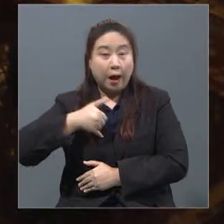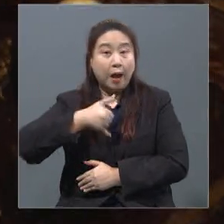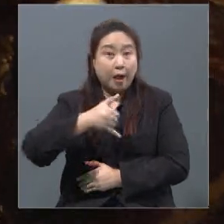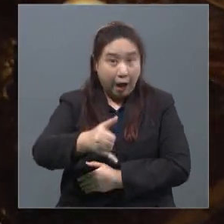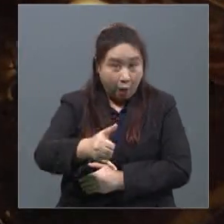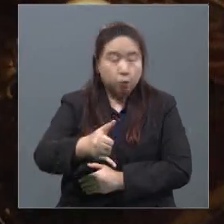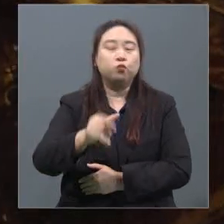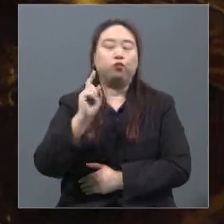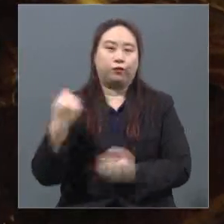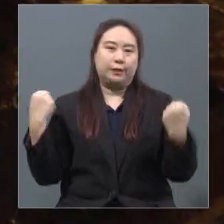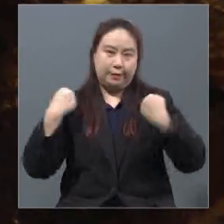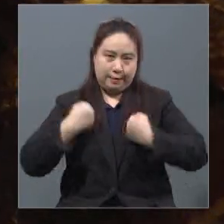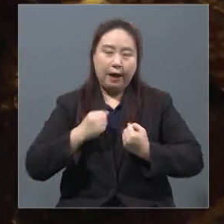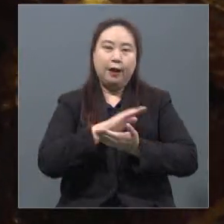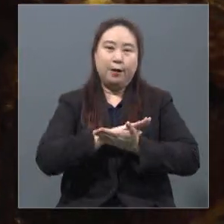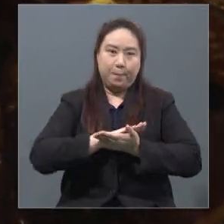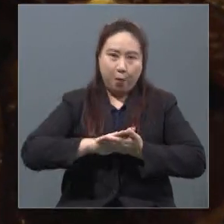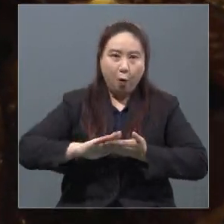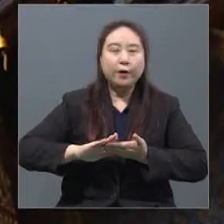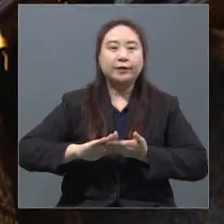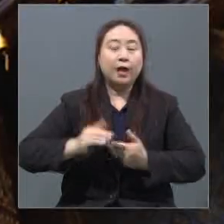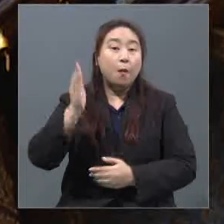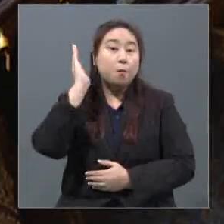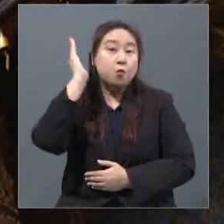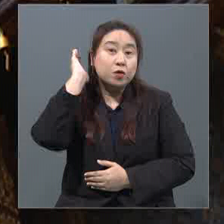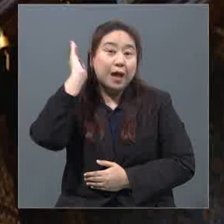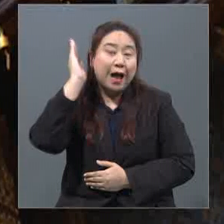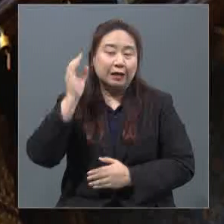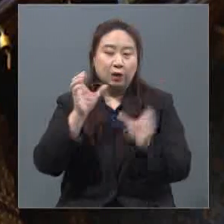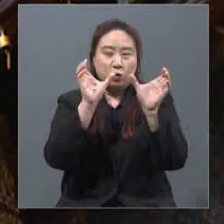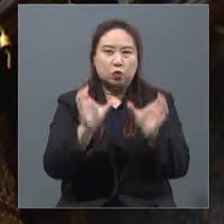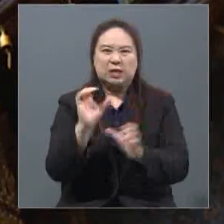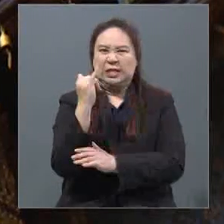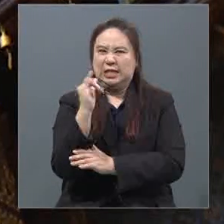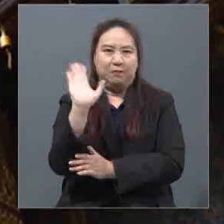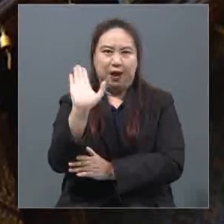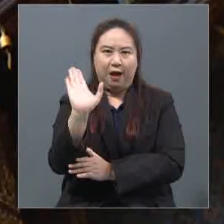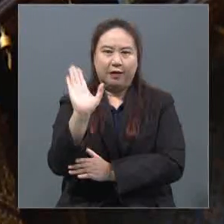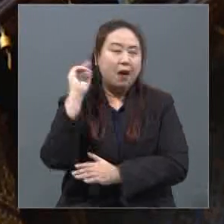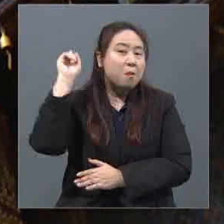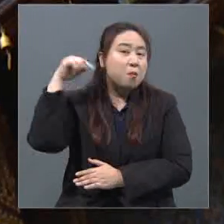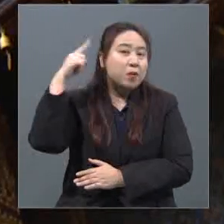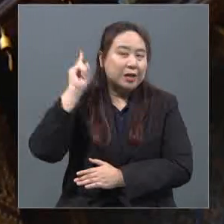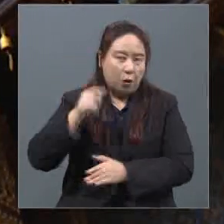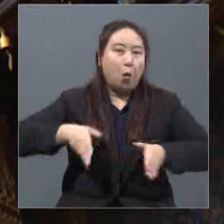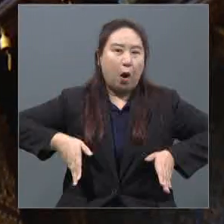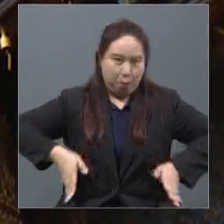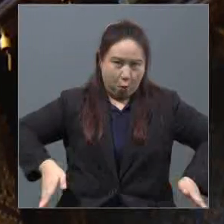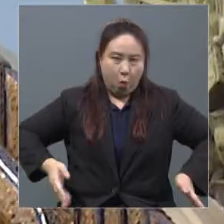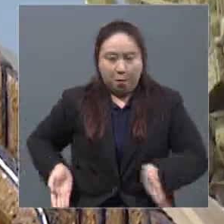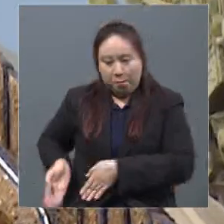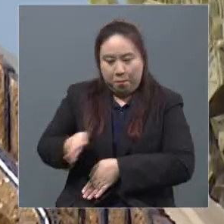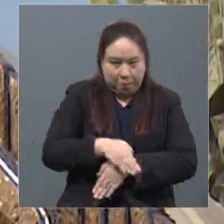แนะนำนะครับเรื่องของการแต่งกายสุภาพนะครับสุภาพบุรุษเนี่ยห้ามสวมกางเกงยีนสุภาพสตรีต้องสวมกระโปรงหรือว่าผ้านุ่งนะ